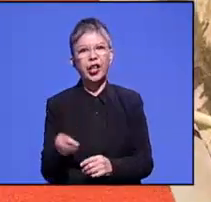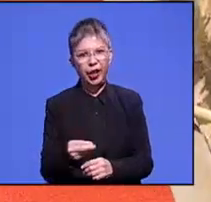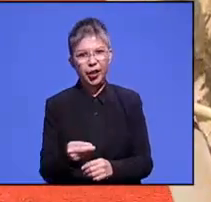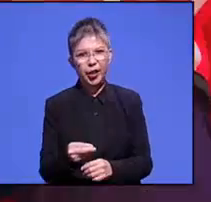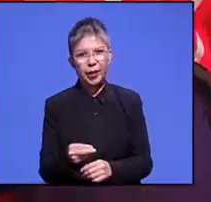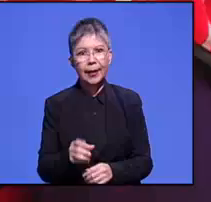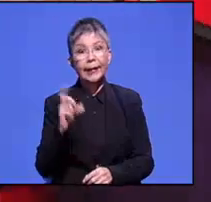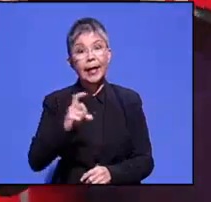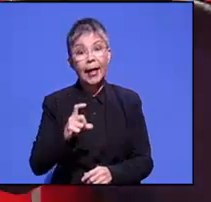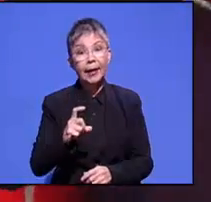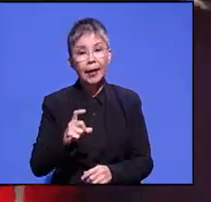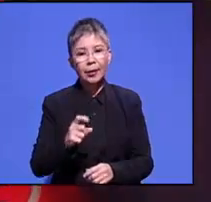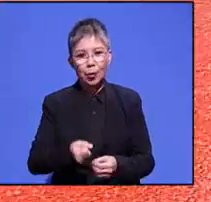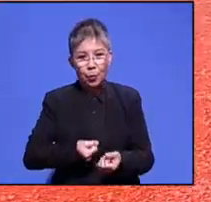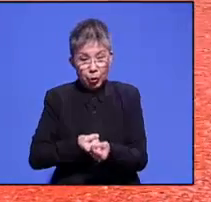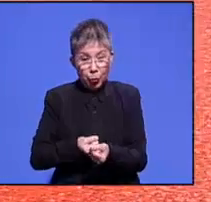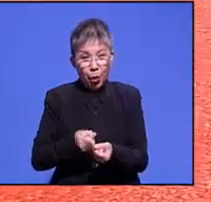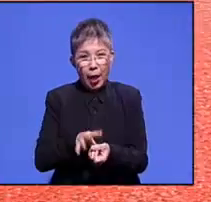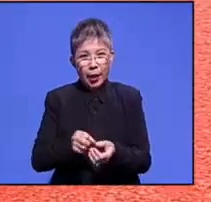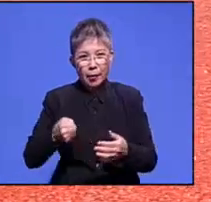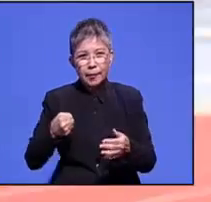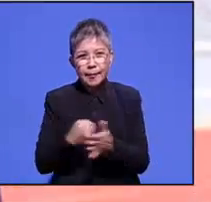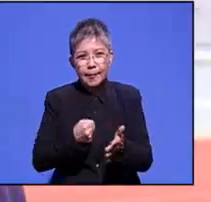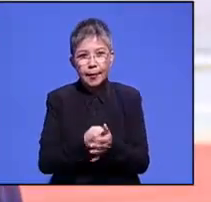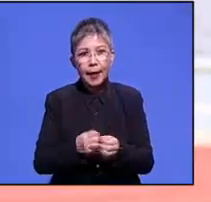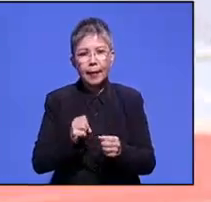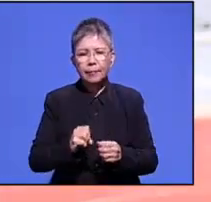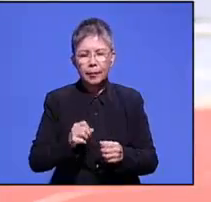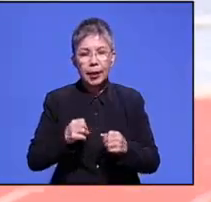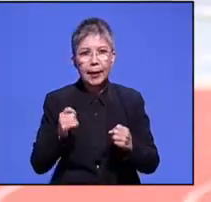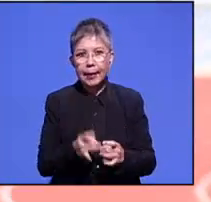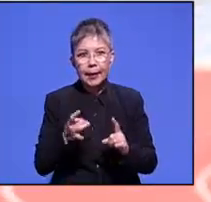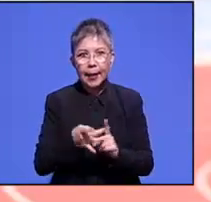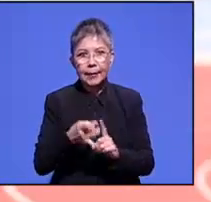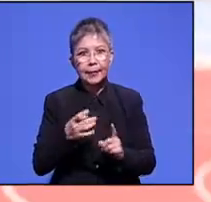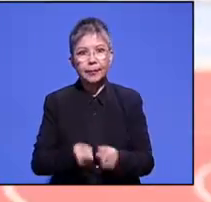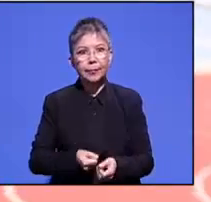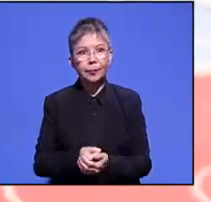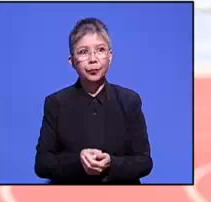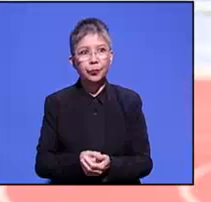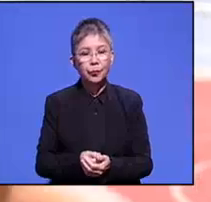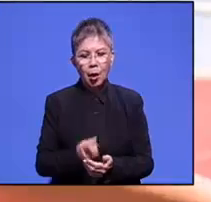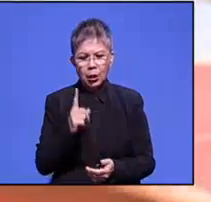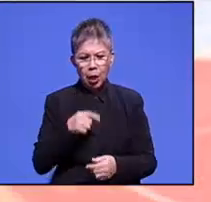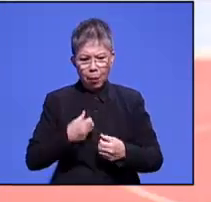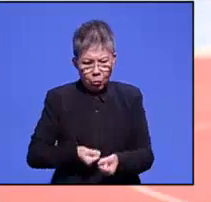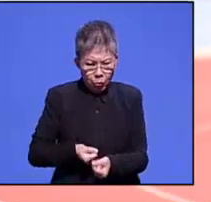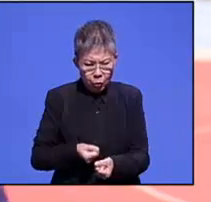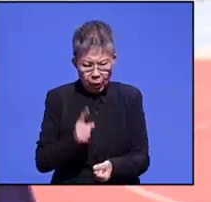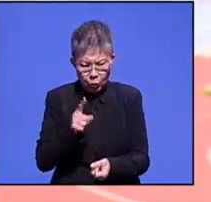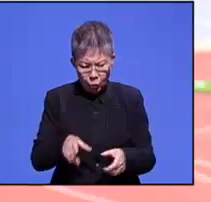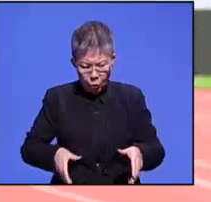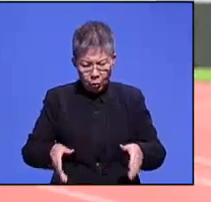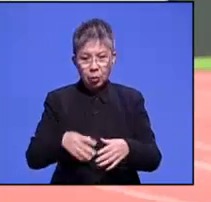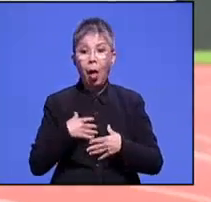dengan menyemprotkan air bertekanan tinggi nih baru-baru seekor tak doang